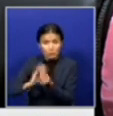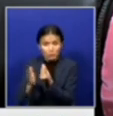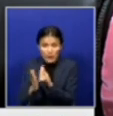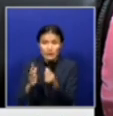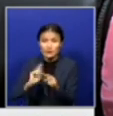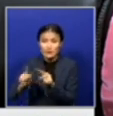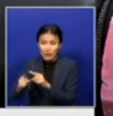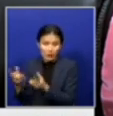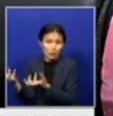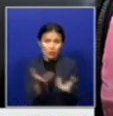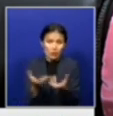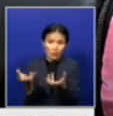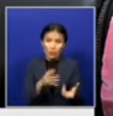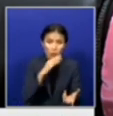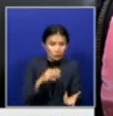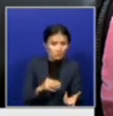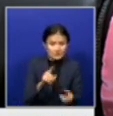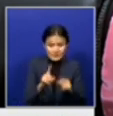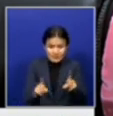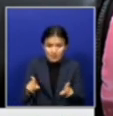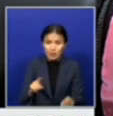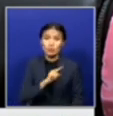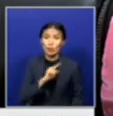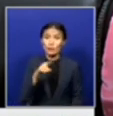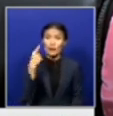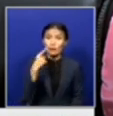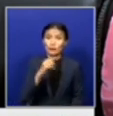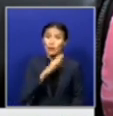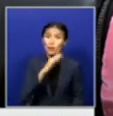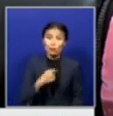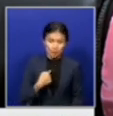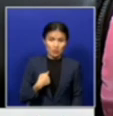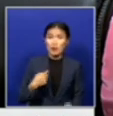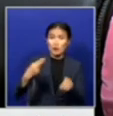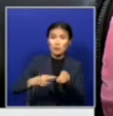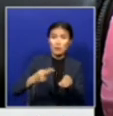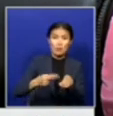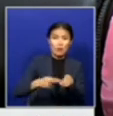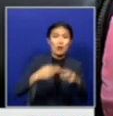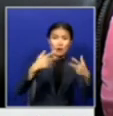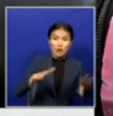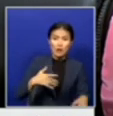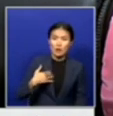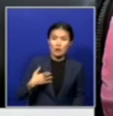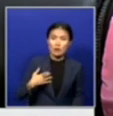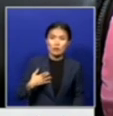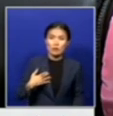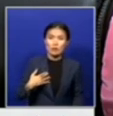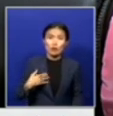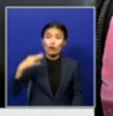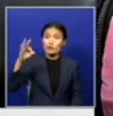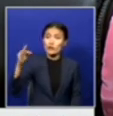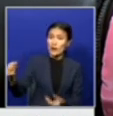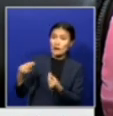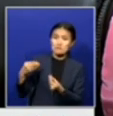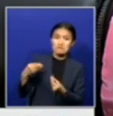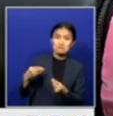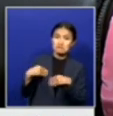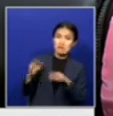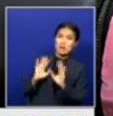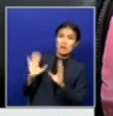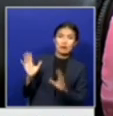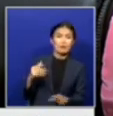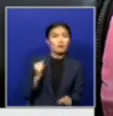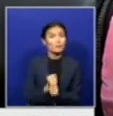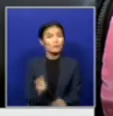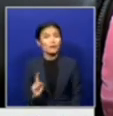อบถ้าลูกค้าเติมน้ำมันไม่เอาของแถมนะครับแล้วของมันเกิดเหลือขึ้นจะทำอย่างไรเนี่ยแหละครับมันเป็นเรื่องของ